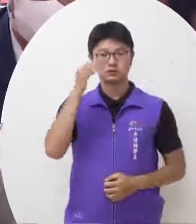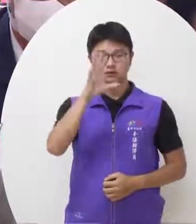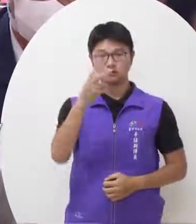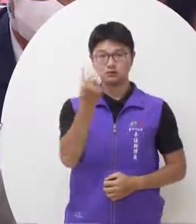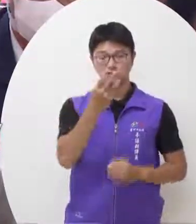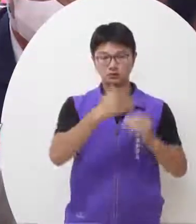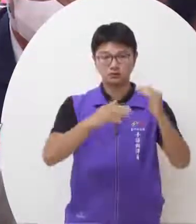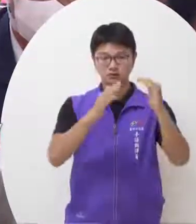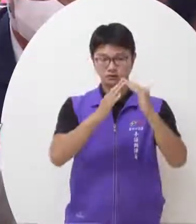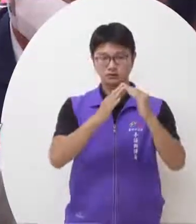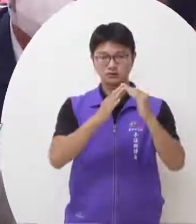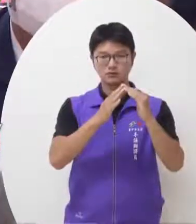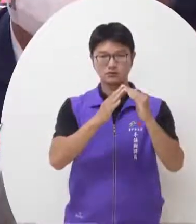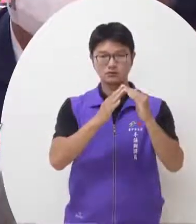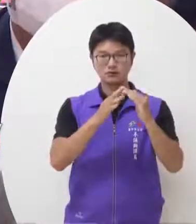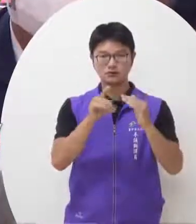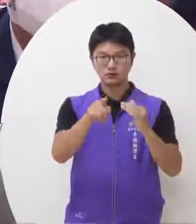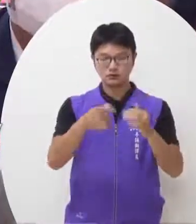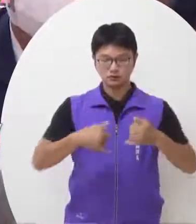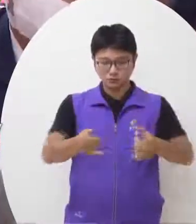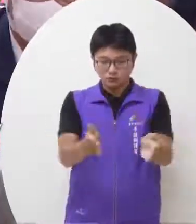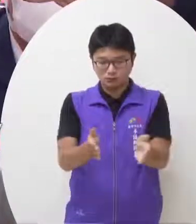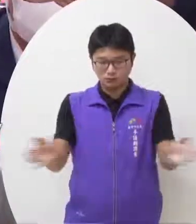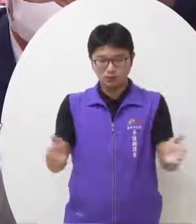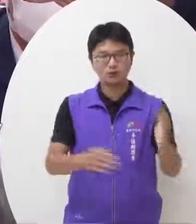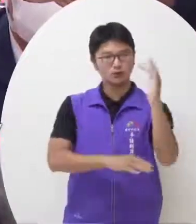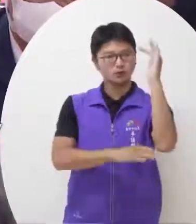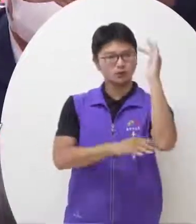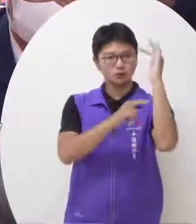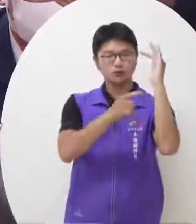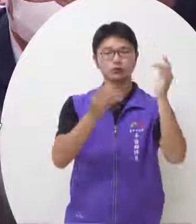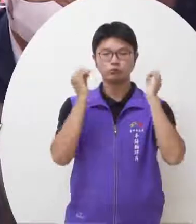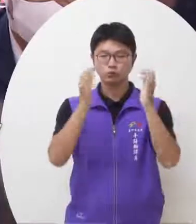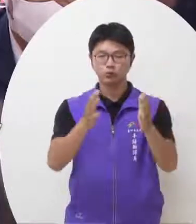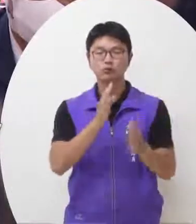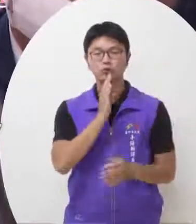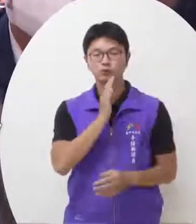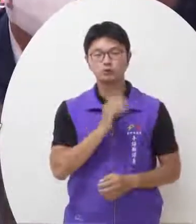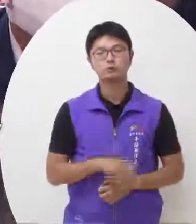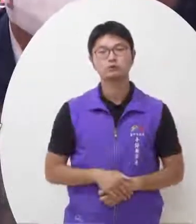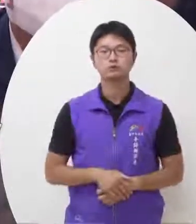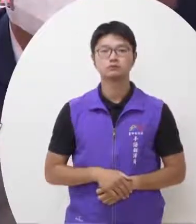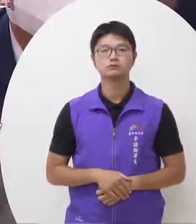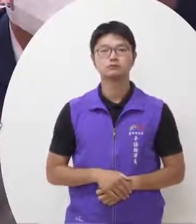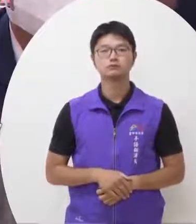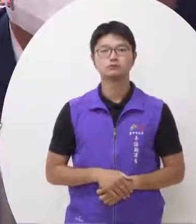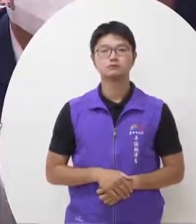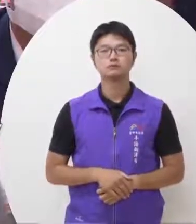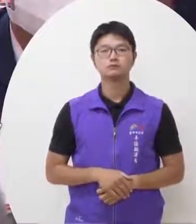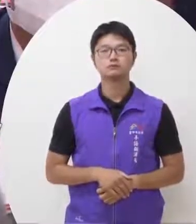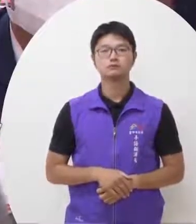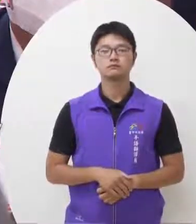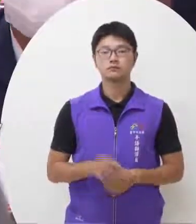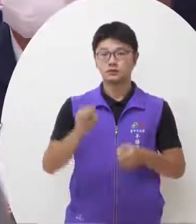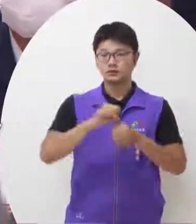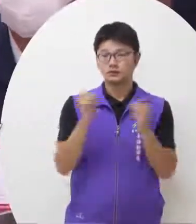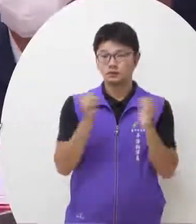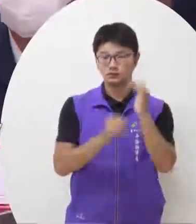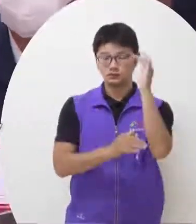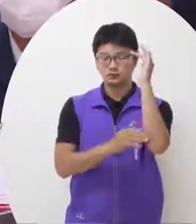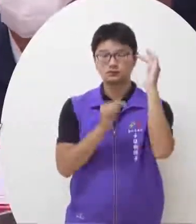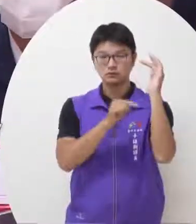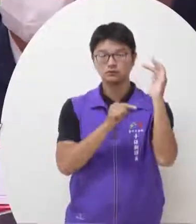缩地很大，树啊很多，包括这个青啊，我们后面加冬树，上完国小加冬